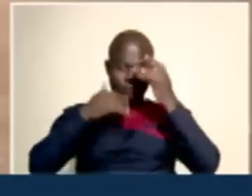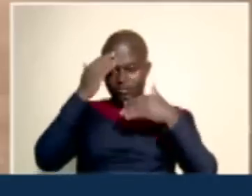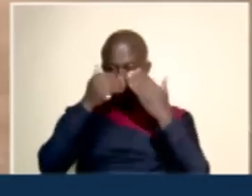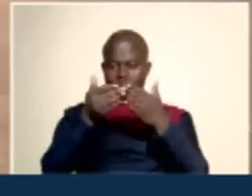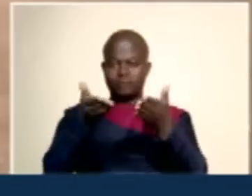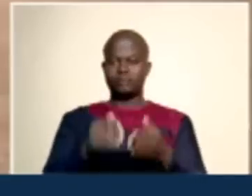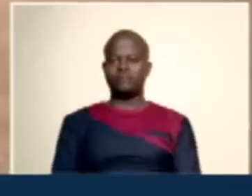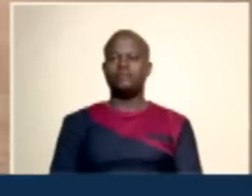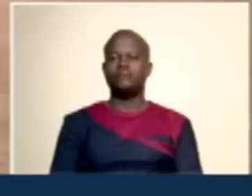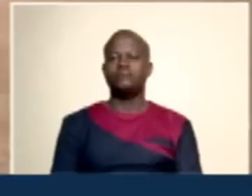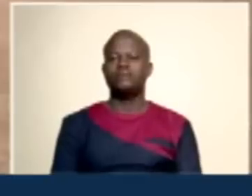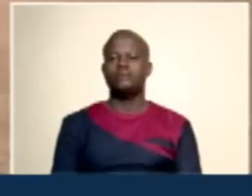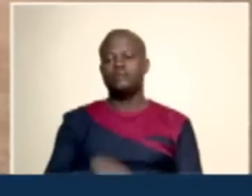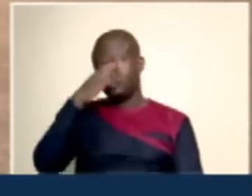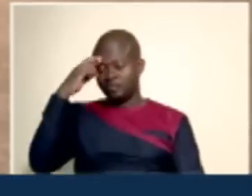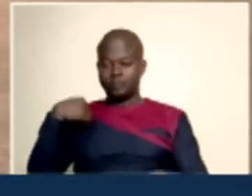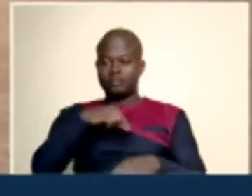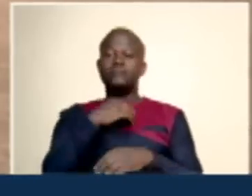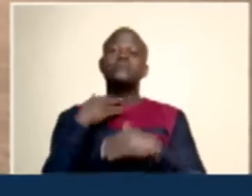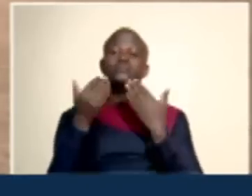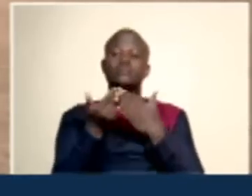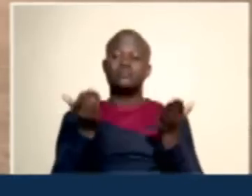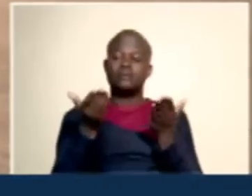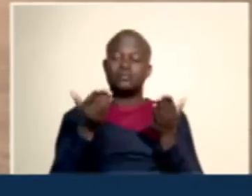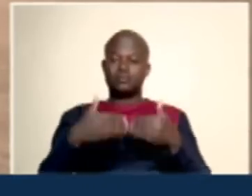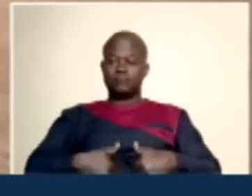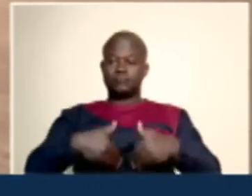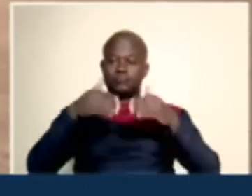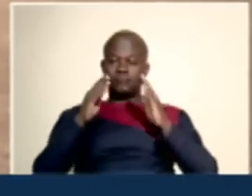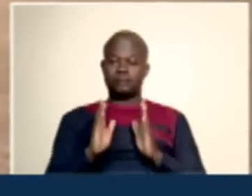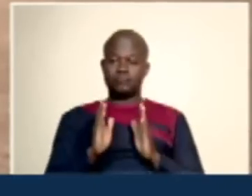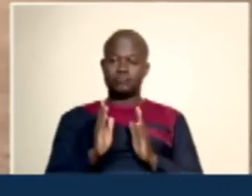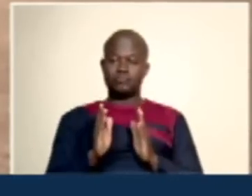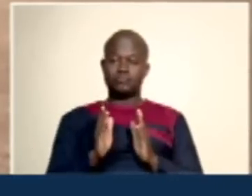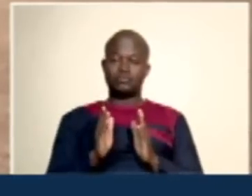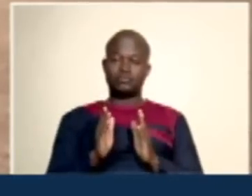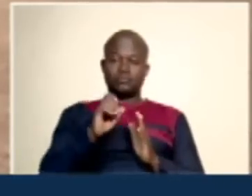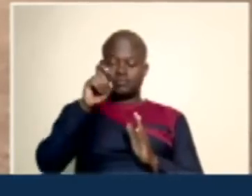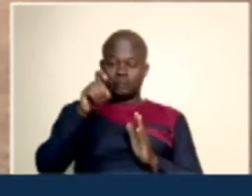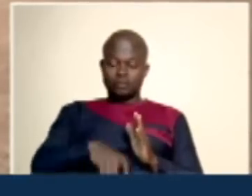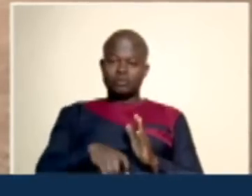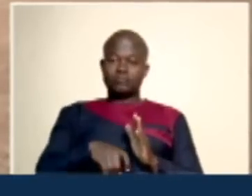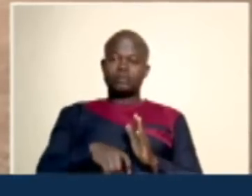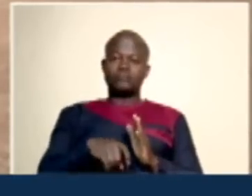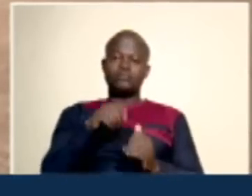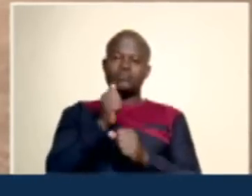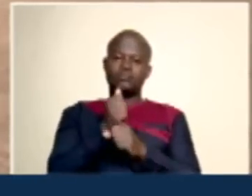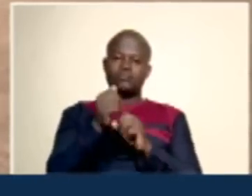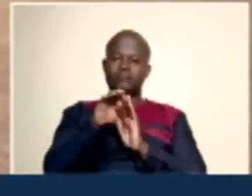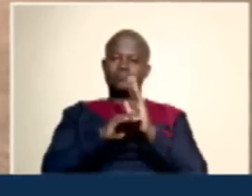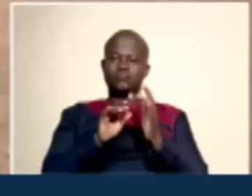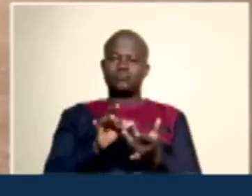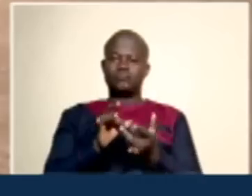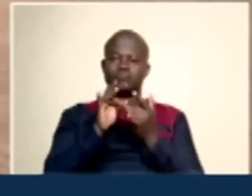kigihari. Niyo mpamvu twifuza yuko rero urubyiruko tugomba kurukorera gahunda